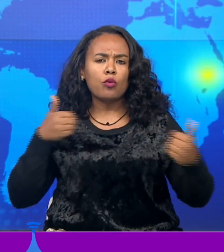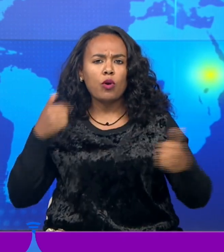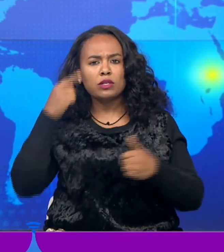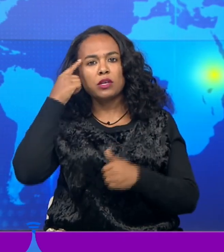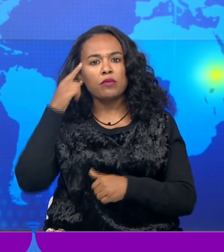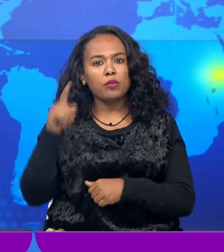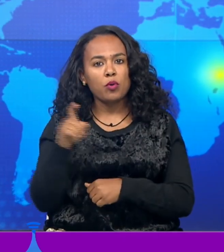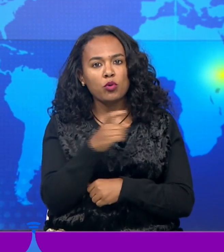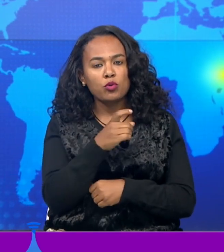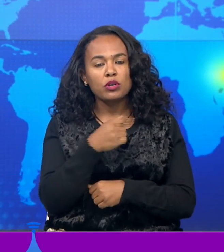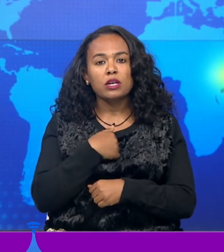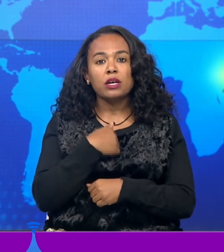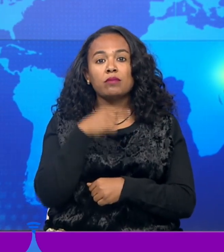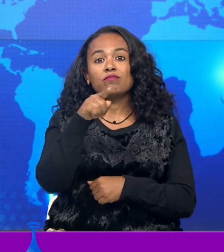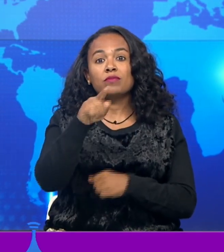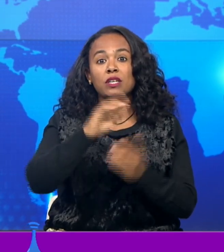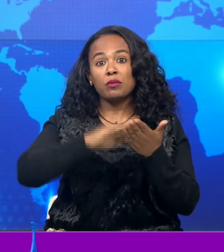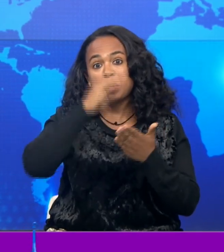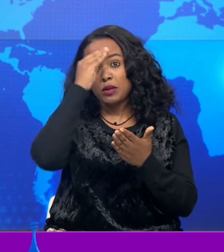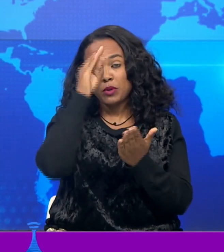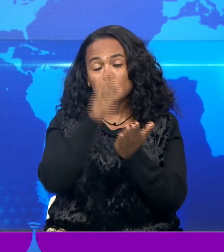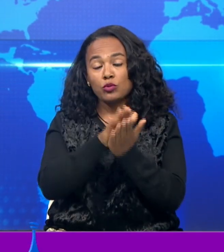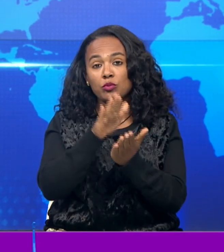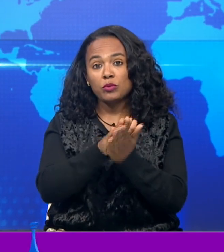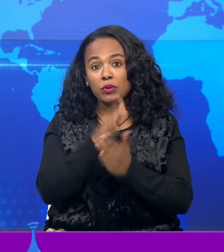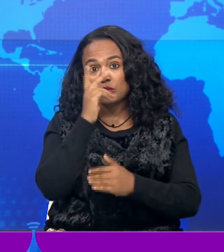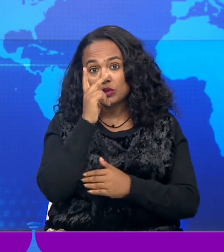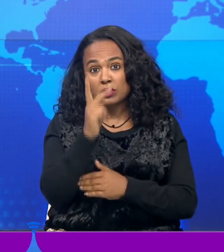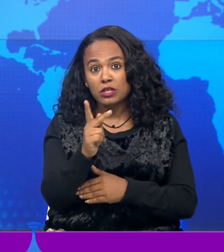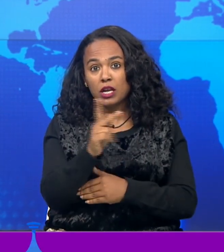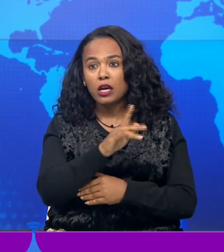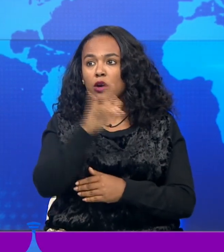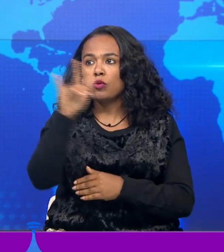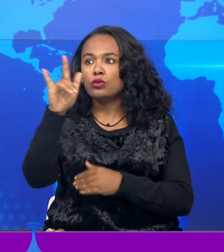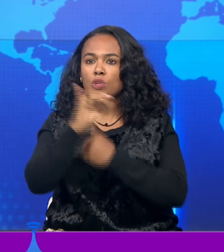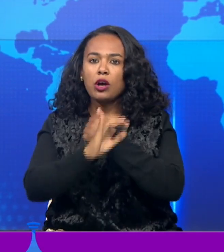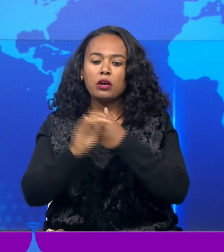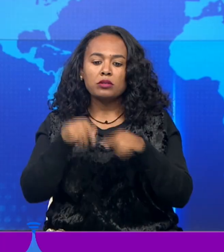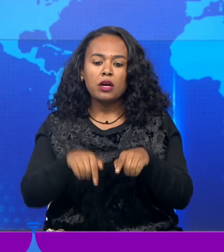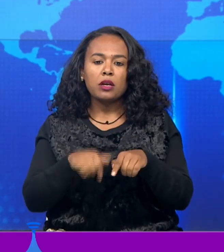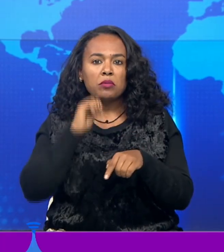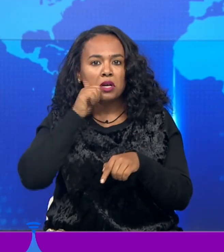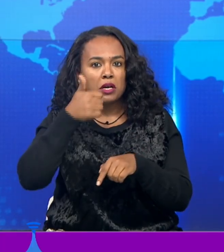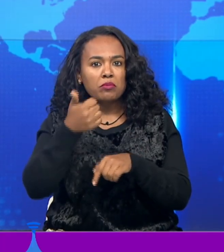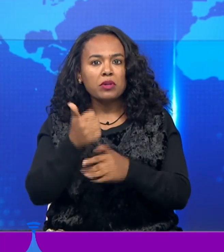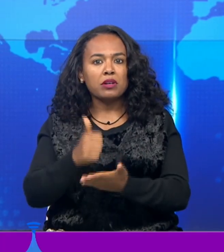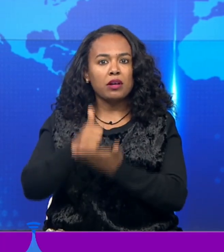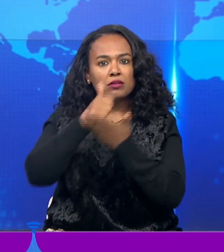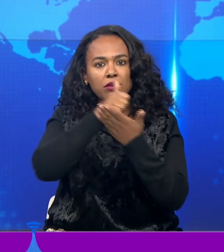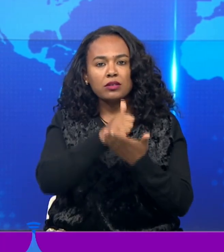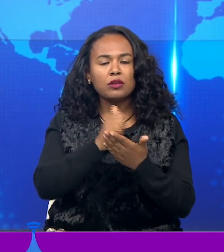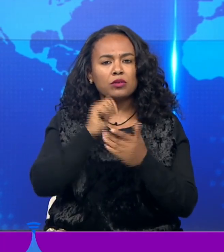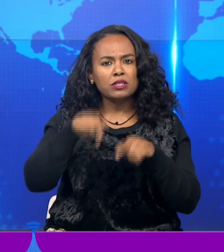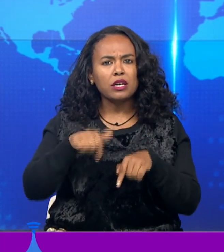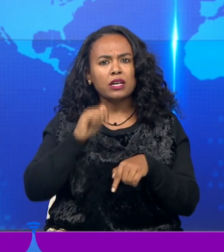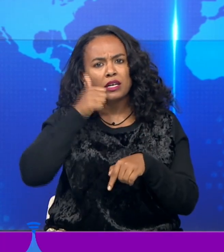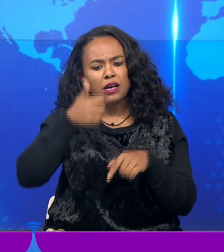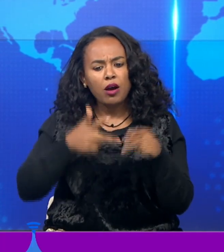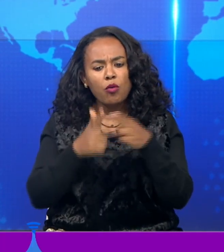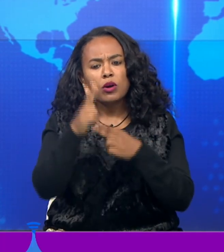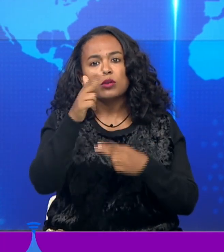ለምሳሌ እኔ እናንተ የተማርንባቸውን ትምህርት ቤቶች ስናይ እኮ ከውጭ ሀገር ዛሬም ነገ እርዳታ እየተለመኑ ከዛሬ ነገ አቋረጡ